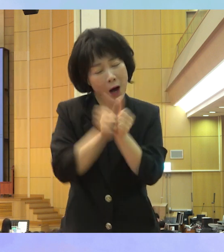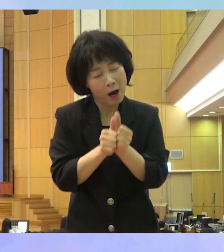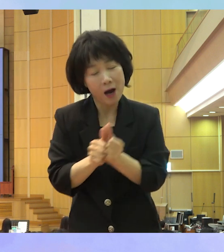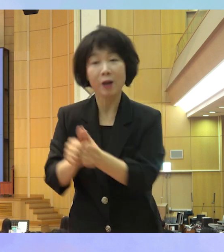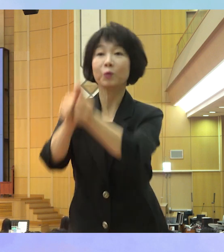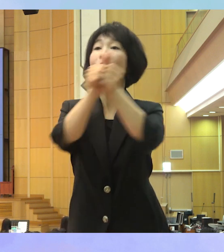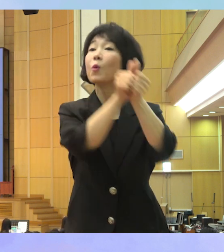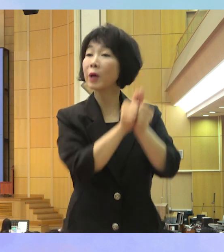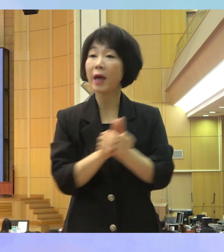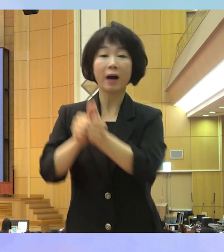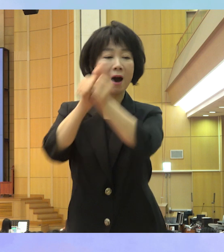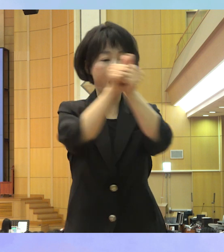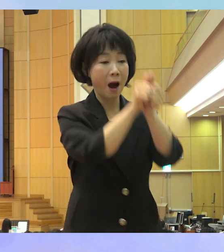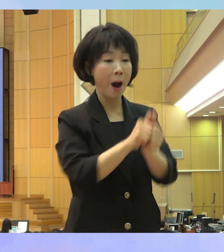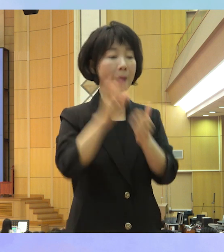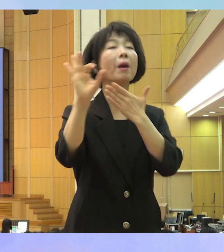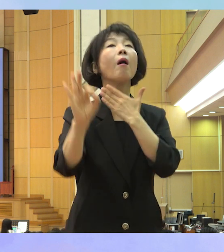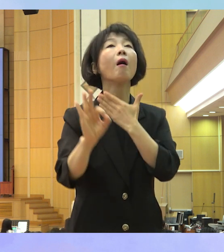예수님과